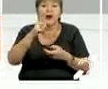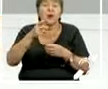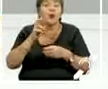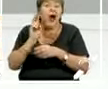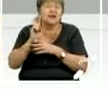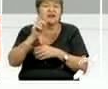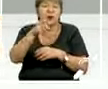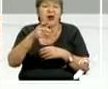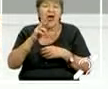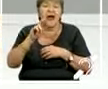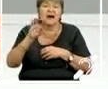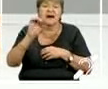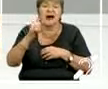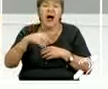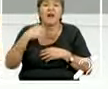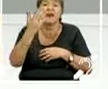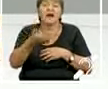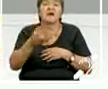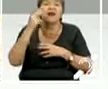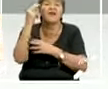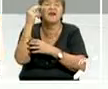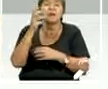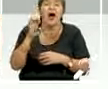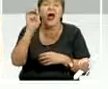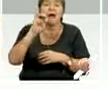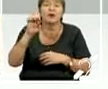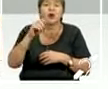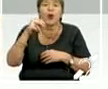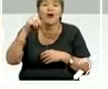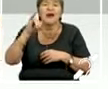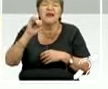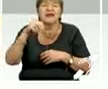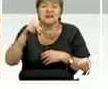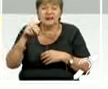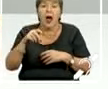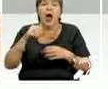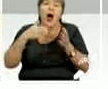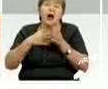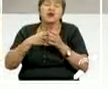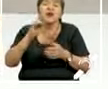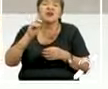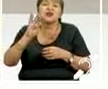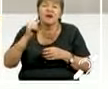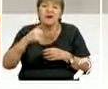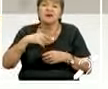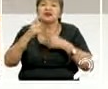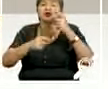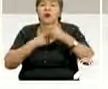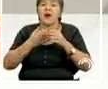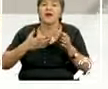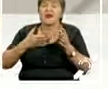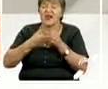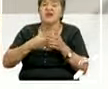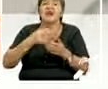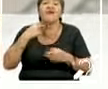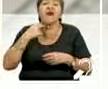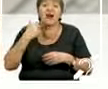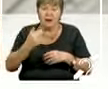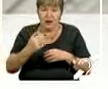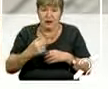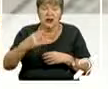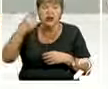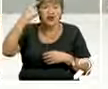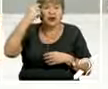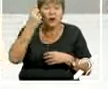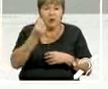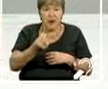această companie Euroins, care, iată, este în insolvență și ar urma să intre în faliment. Știm foarte bine că